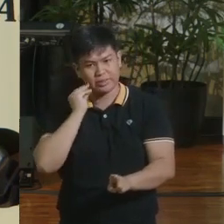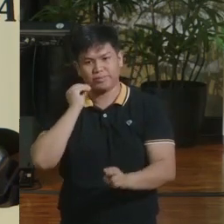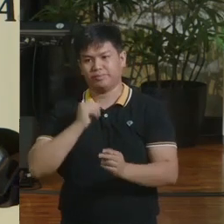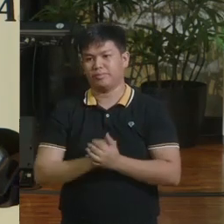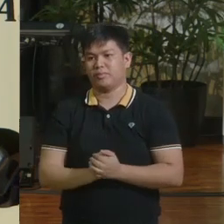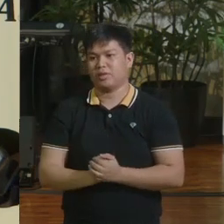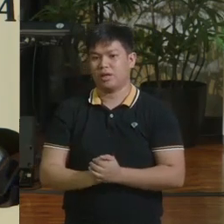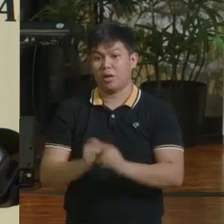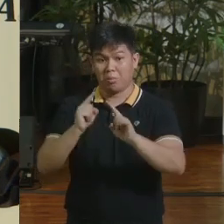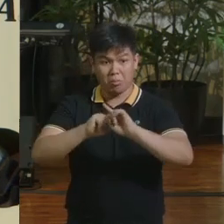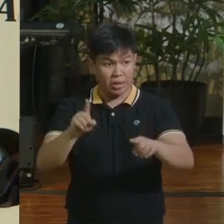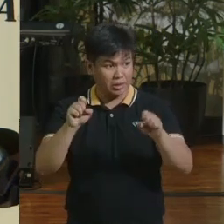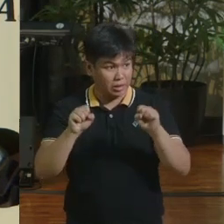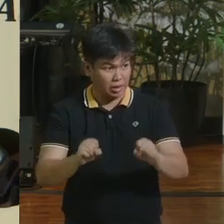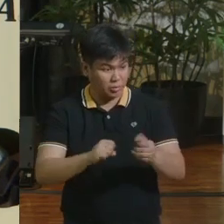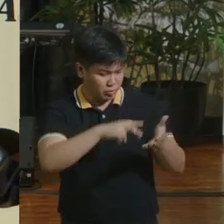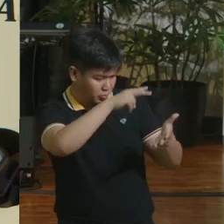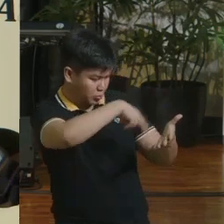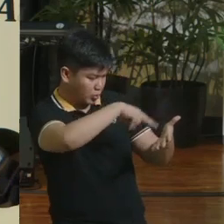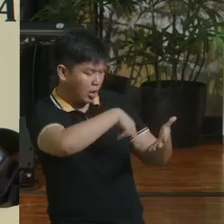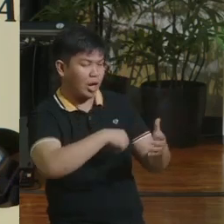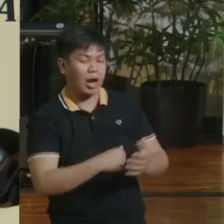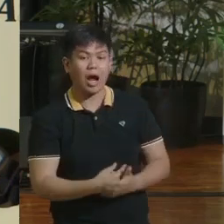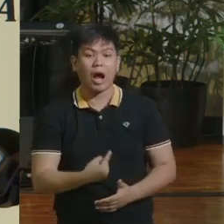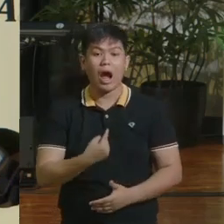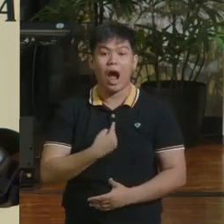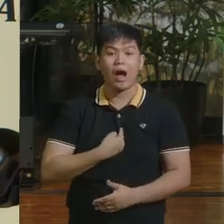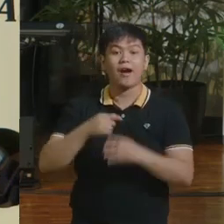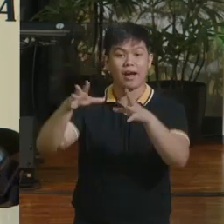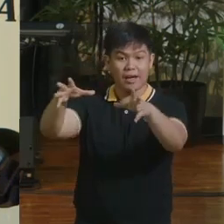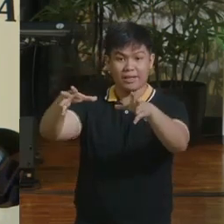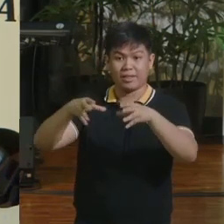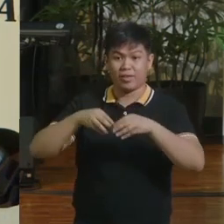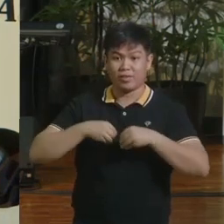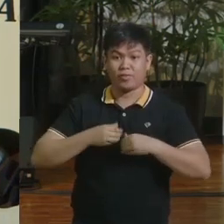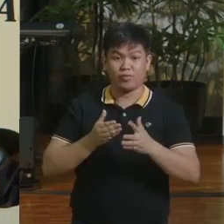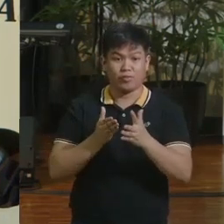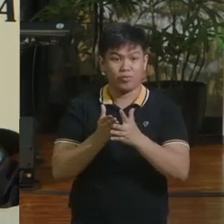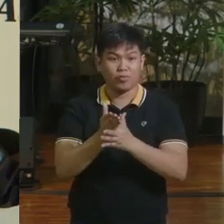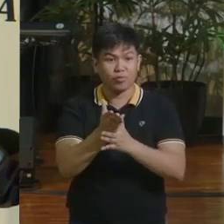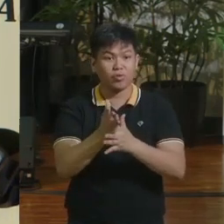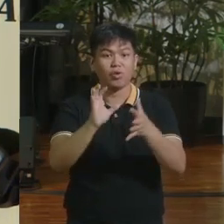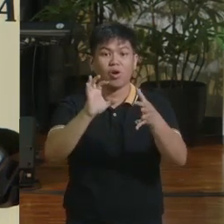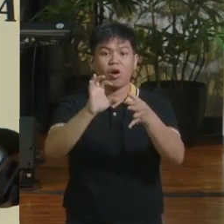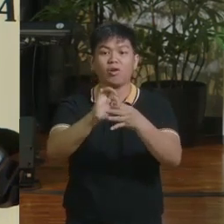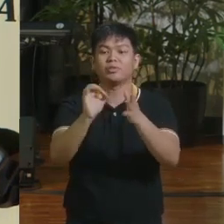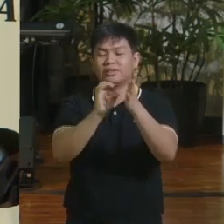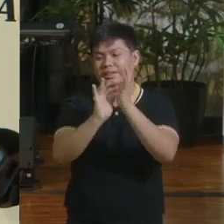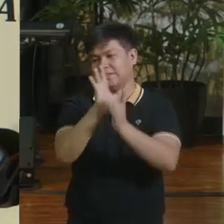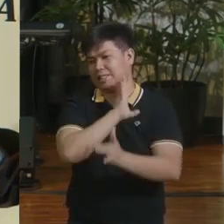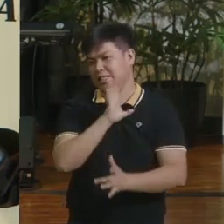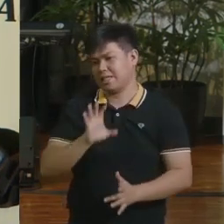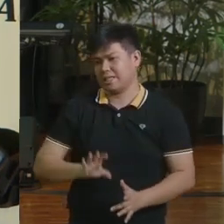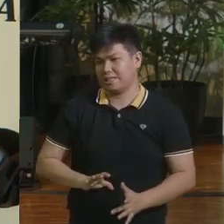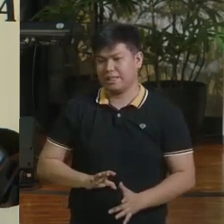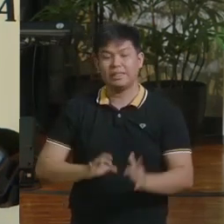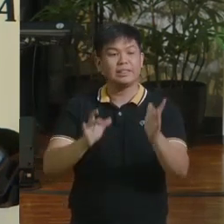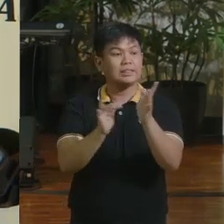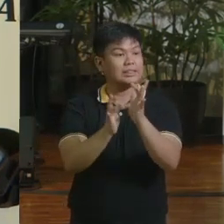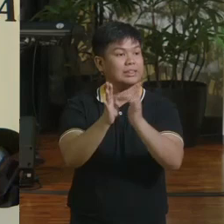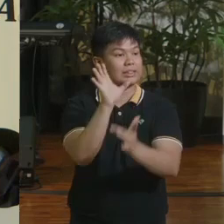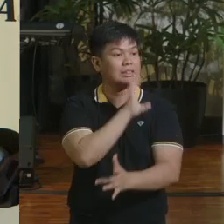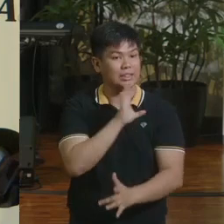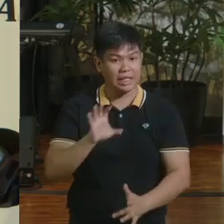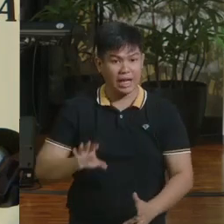pwede rin siyang basahin na, I received it through a revelation of Jesus Christ. Si Jesus